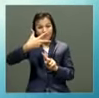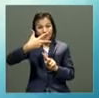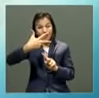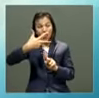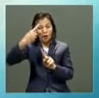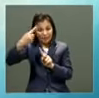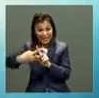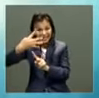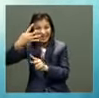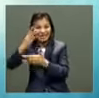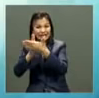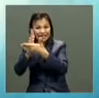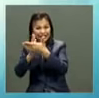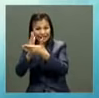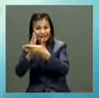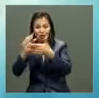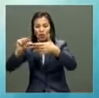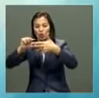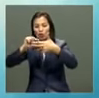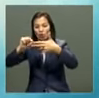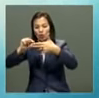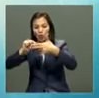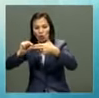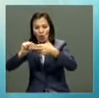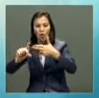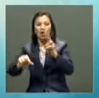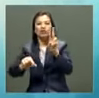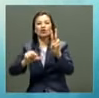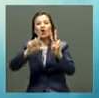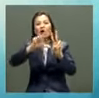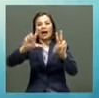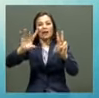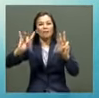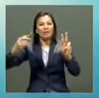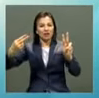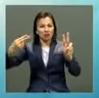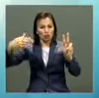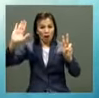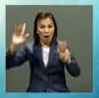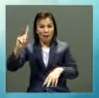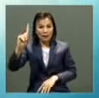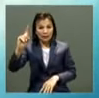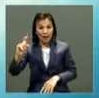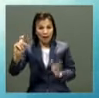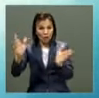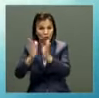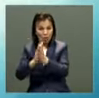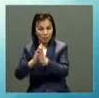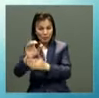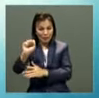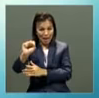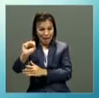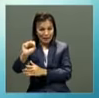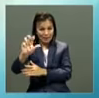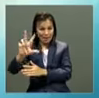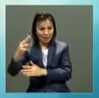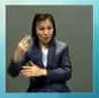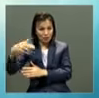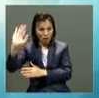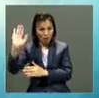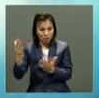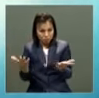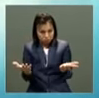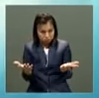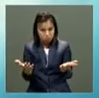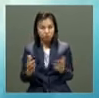งเดือนไปแล้วนะครับ2ล้านกับอีก 80,000 กว่าแล้วเสียชีวิตตอนนี้เป็น 130,000 กว่าคน